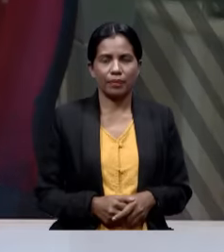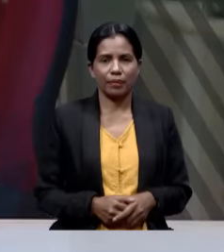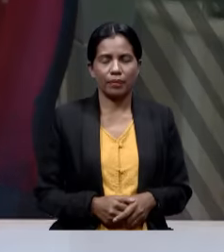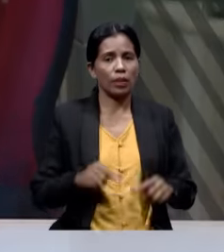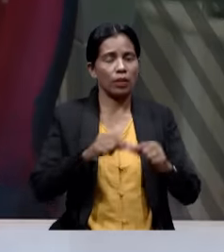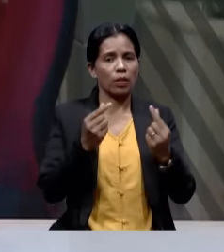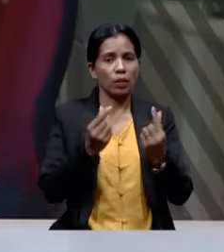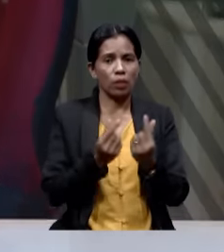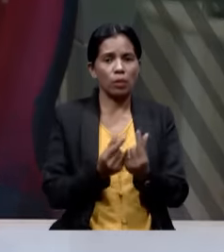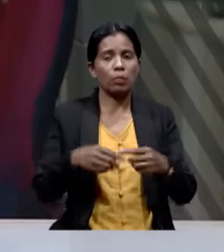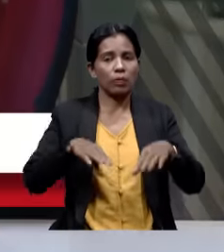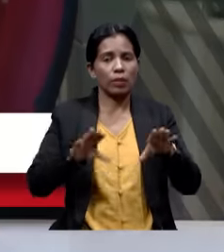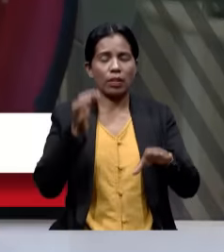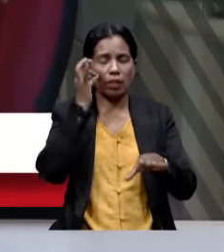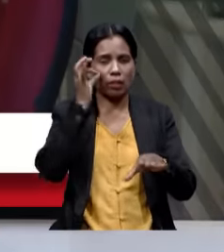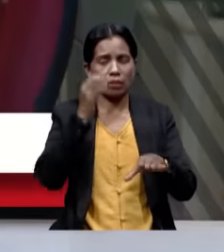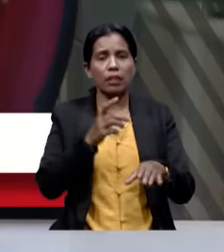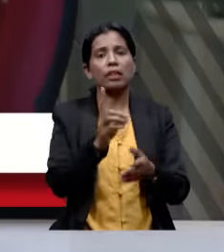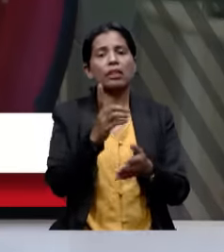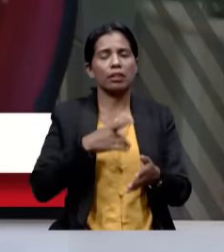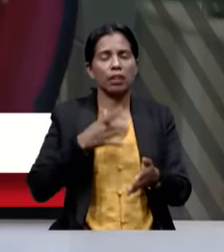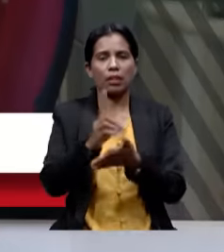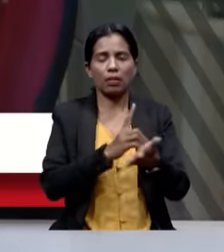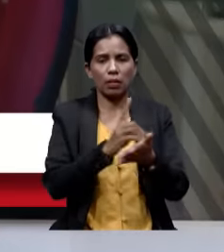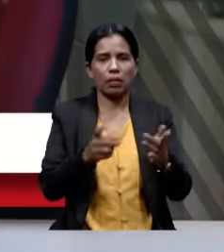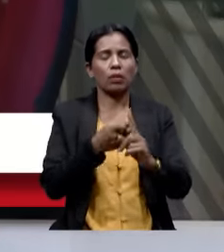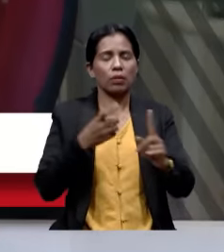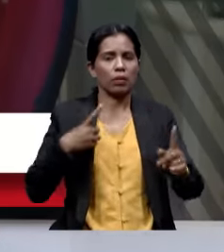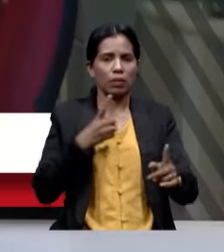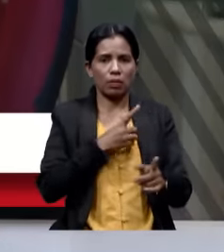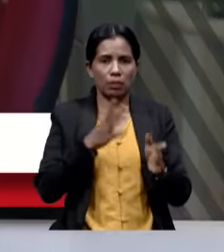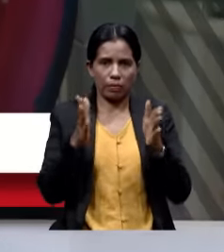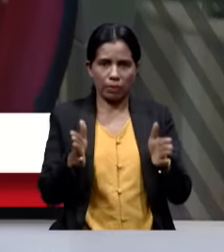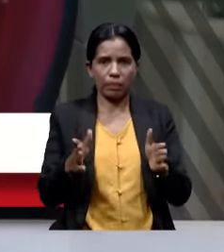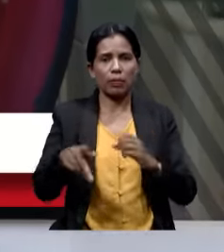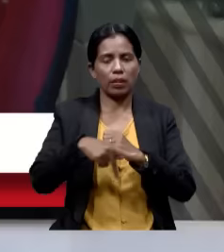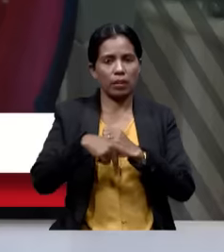Grupo Eleba sente discriminado com declaração russa e deputado bancada Fretolin.